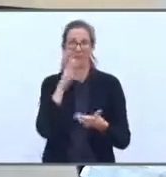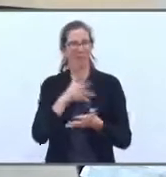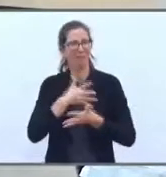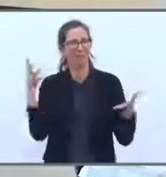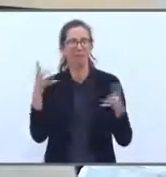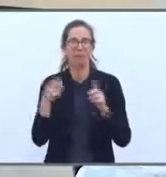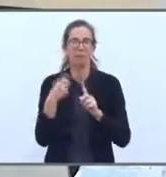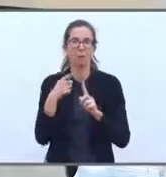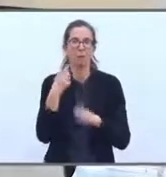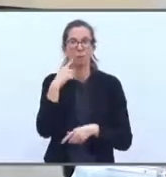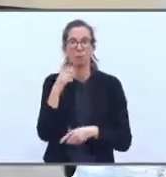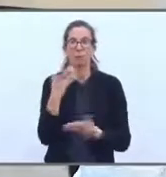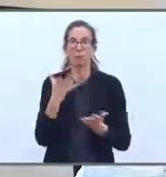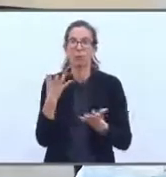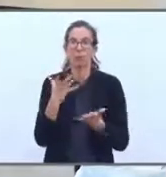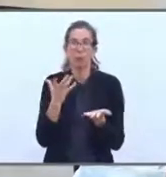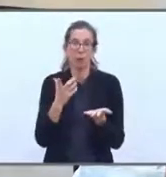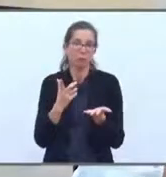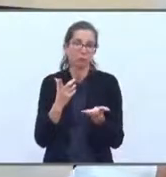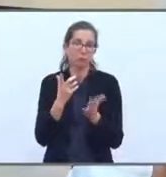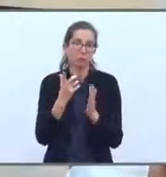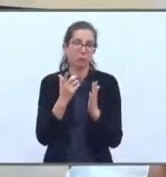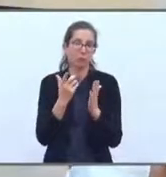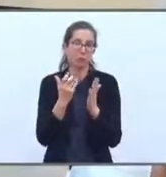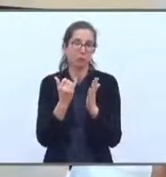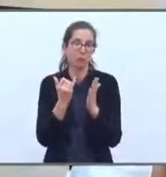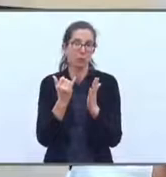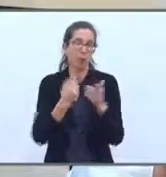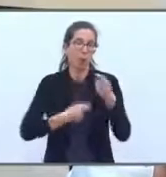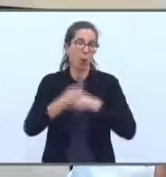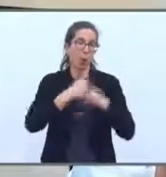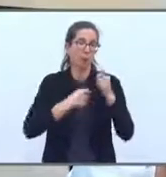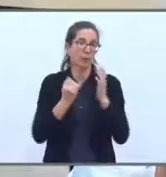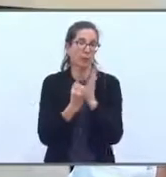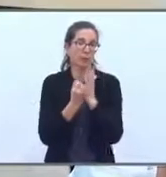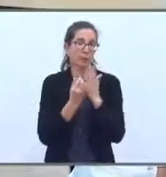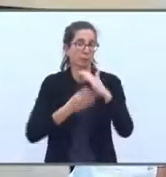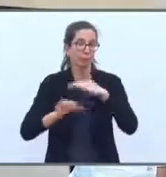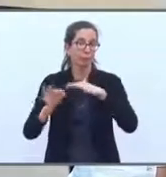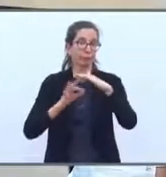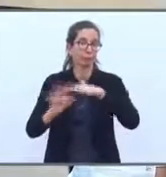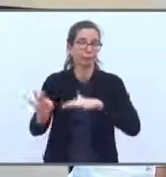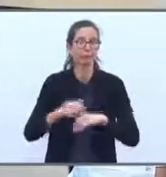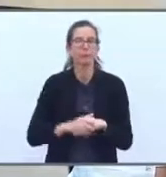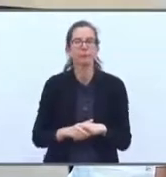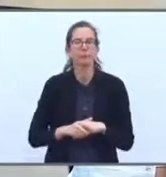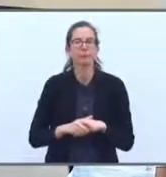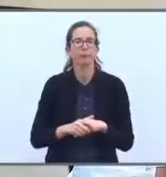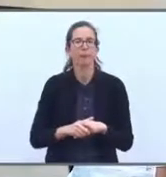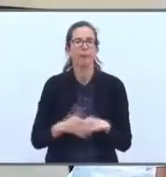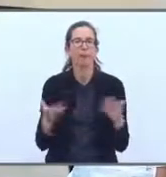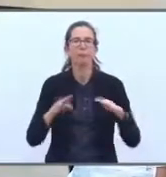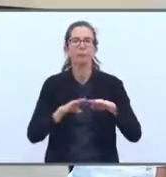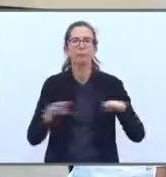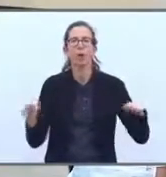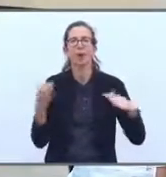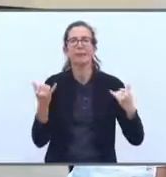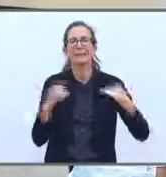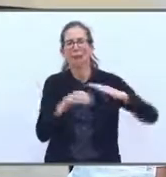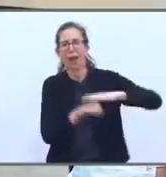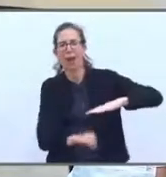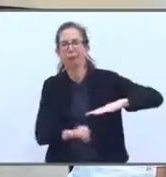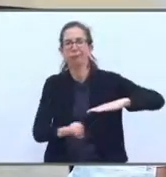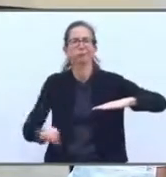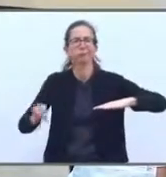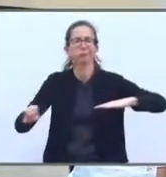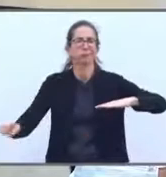relance économique. Les canalisateurs, c'est-à-dire les entreprises de canalisation qui sont très importantes sur notre territoire, dépendent de